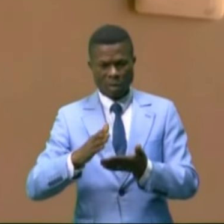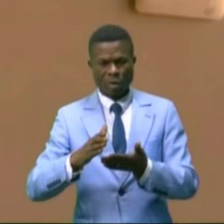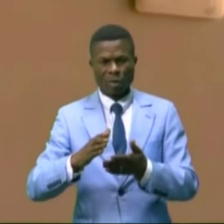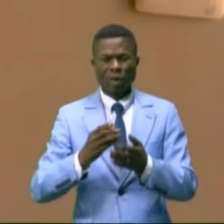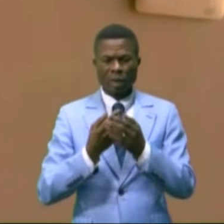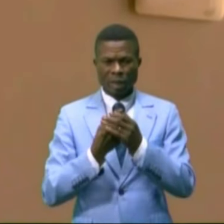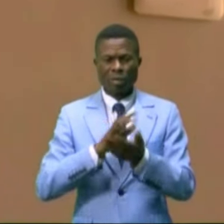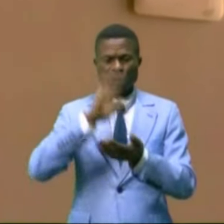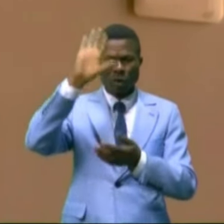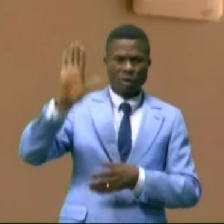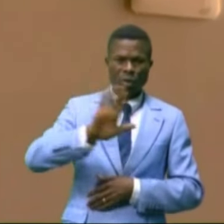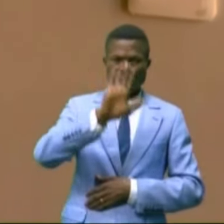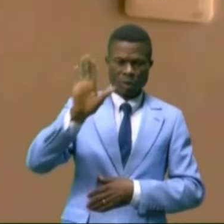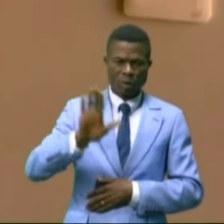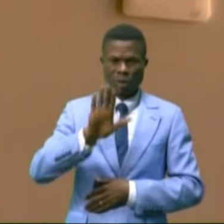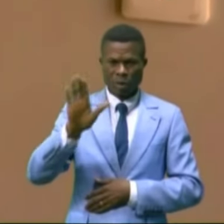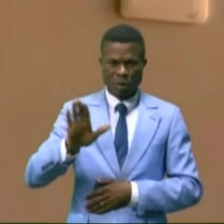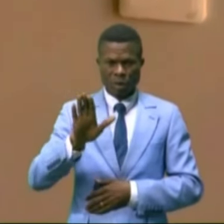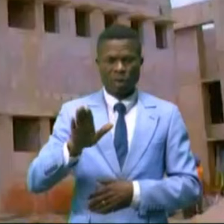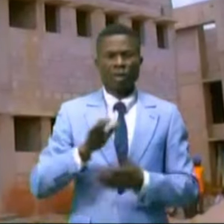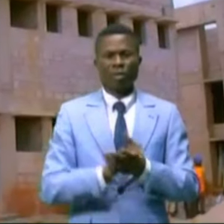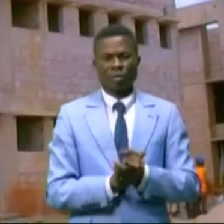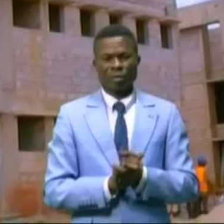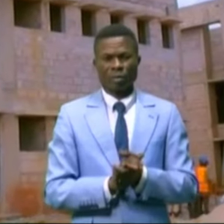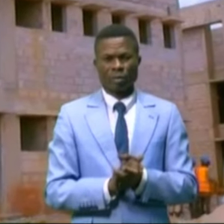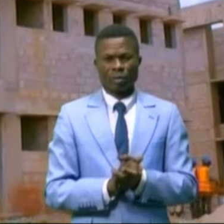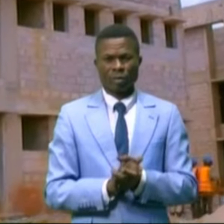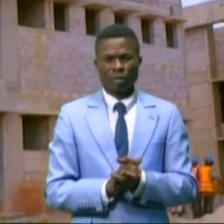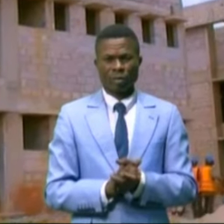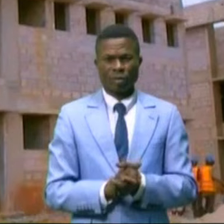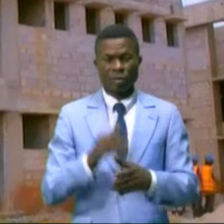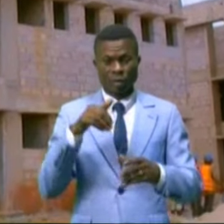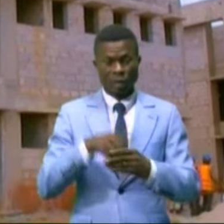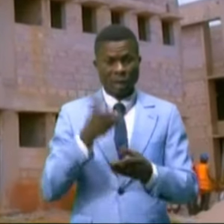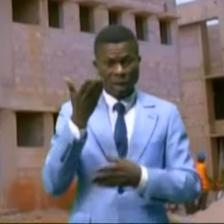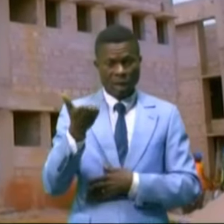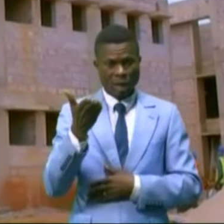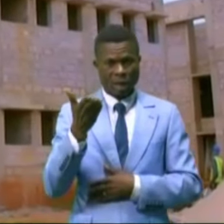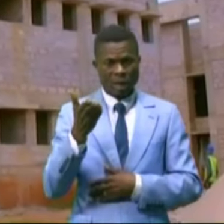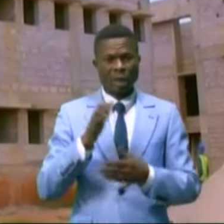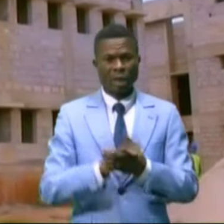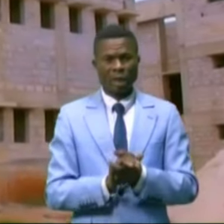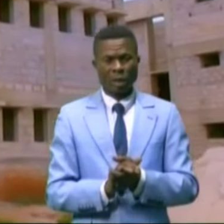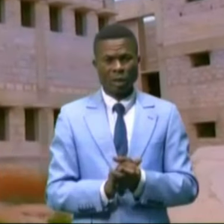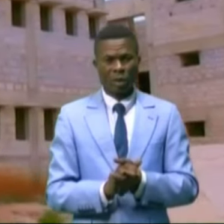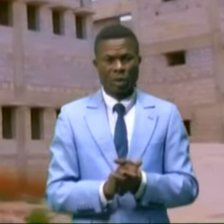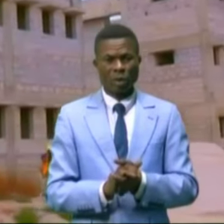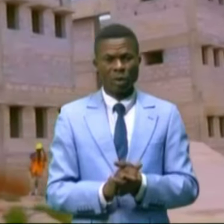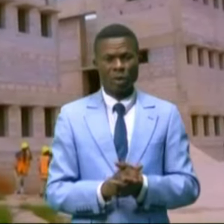du crpissage pour les deux hommes dans lequel il y aura